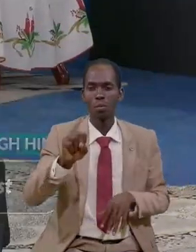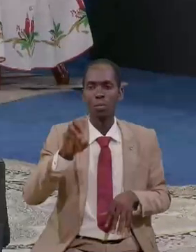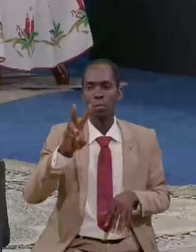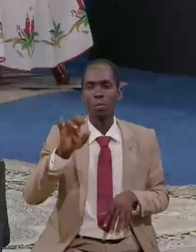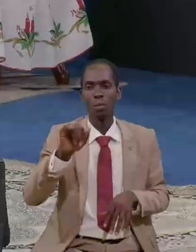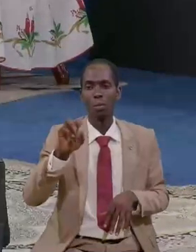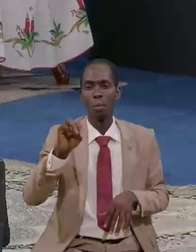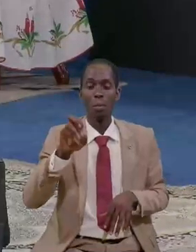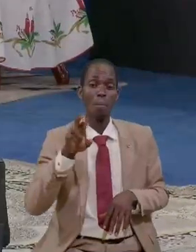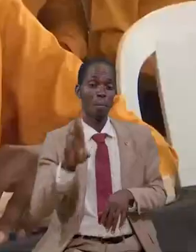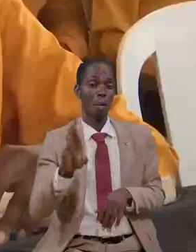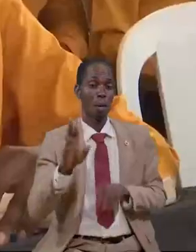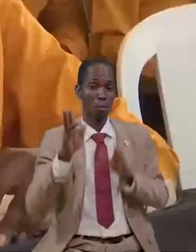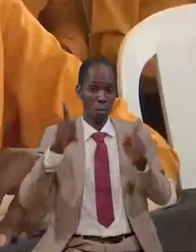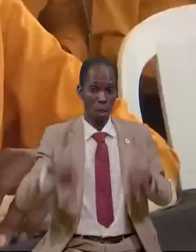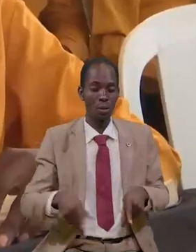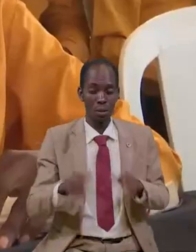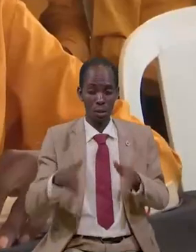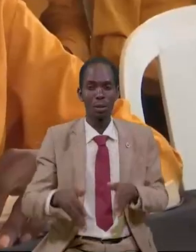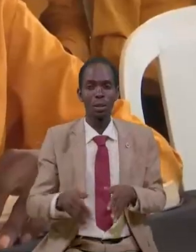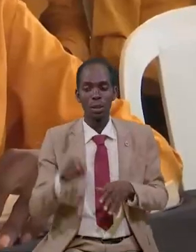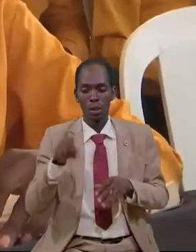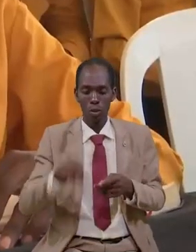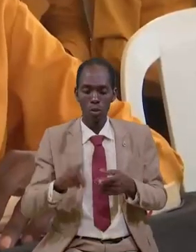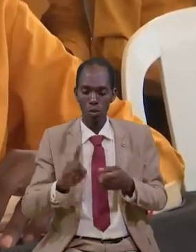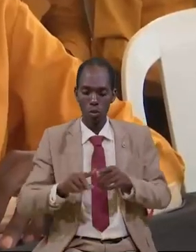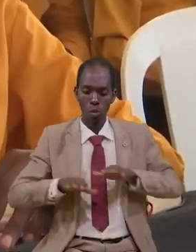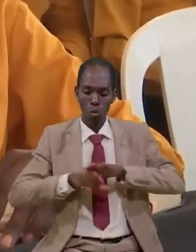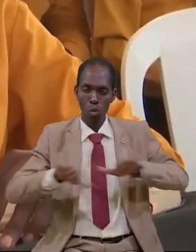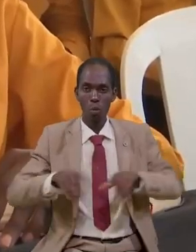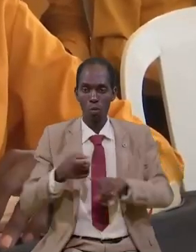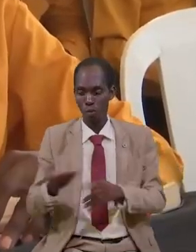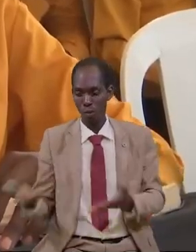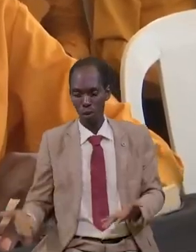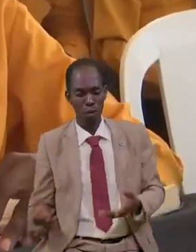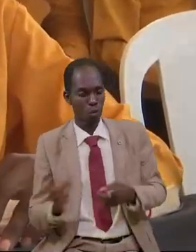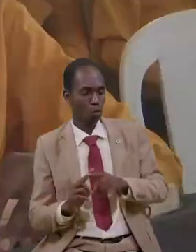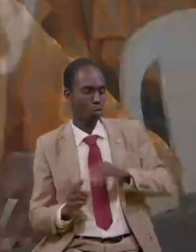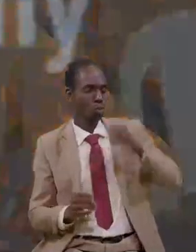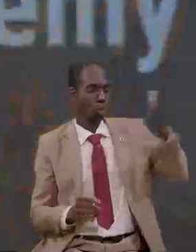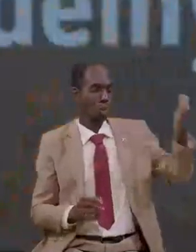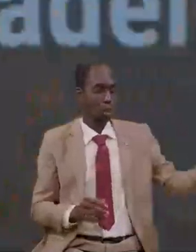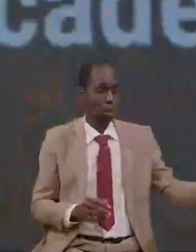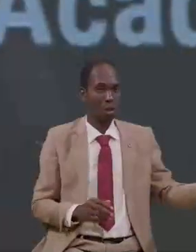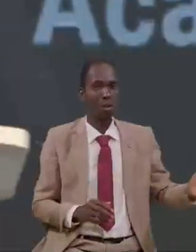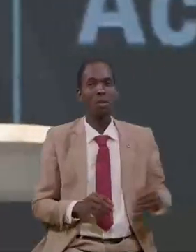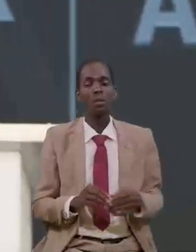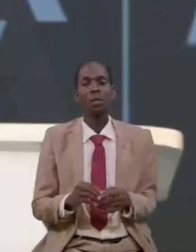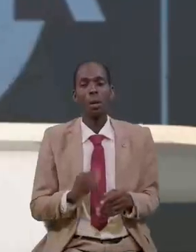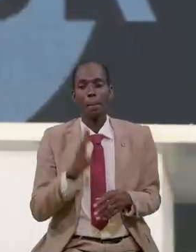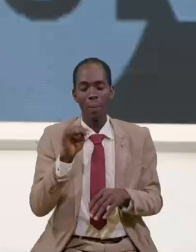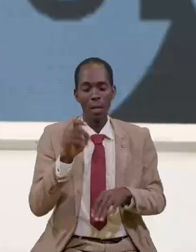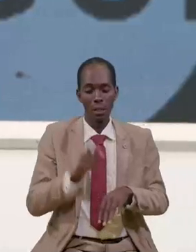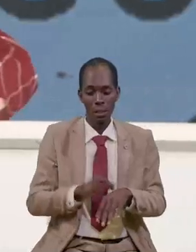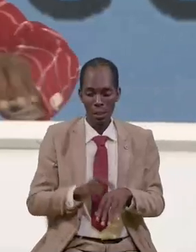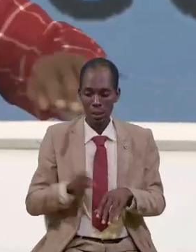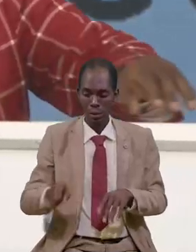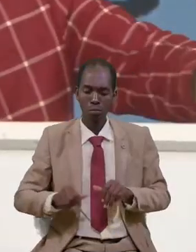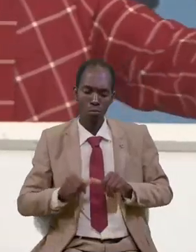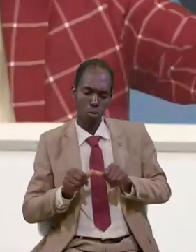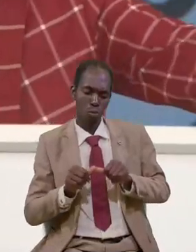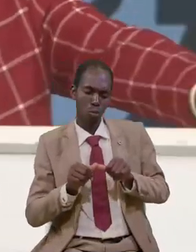Il devait nager pour traverser. C'était une compétition. D'un bout à l'autre. Quand il est arrivé au milieu,